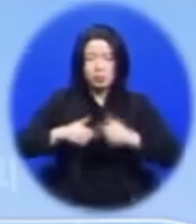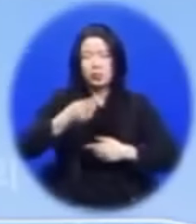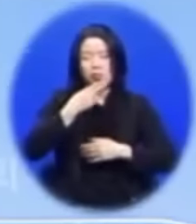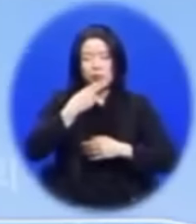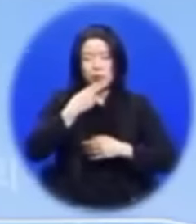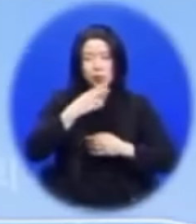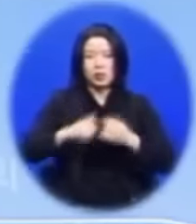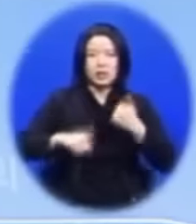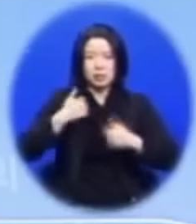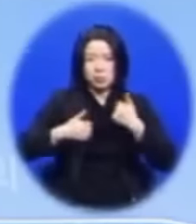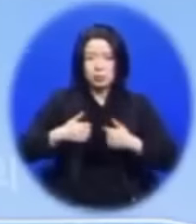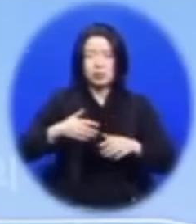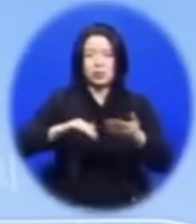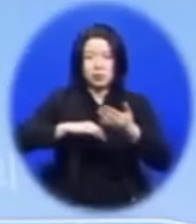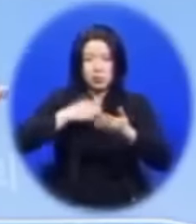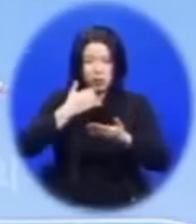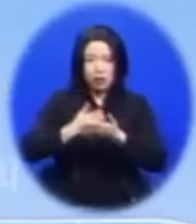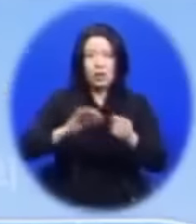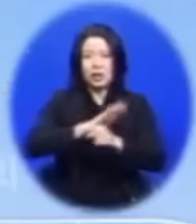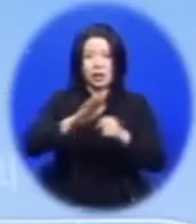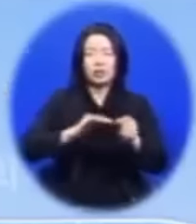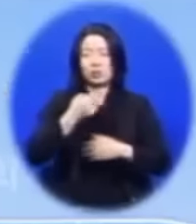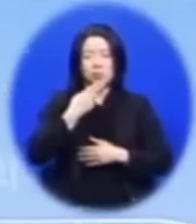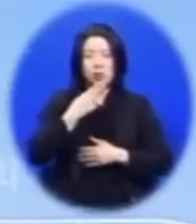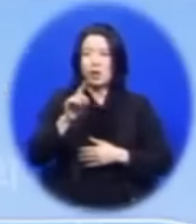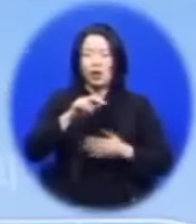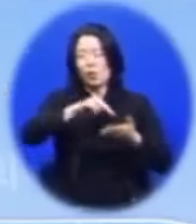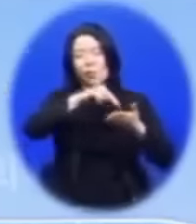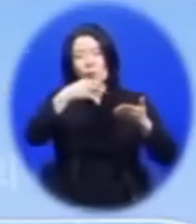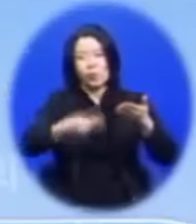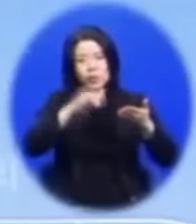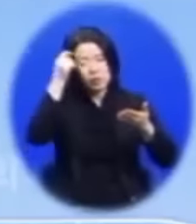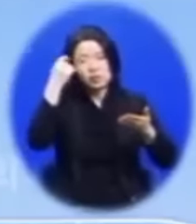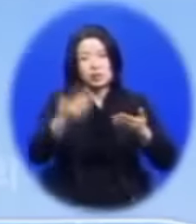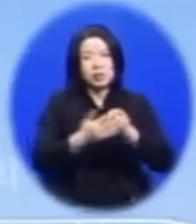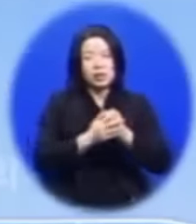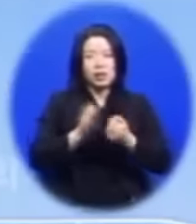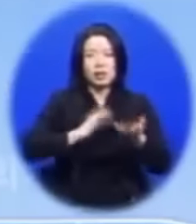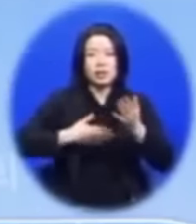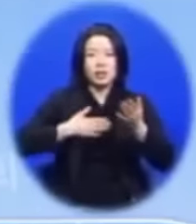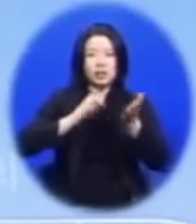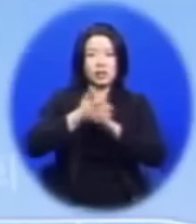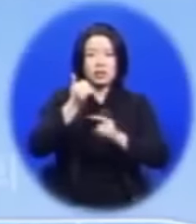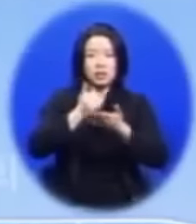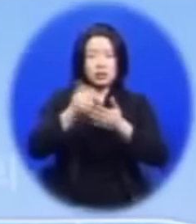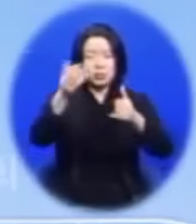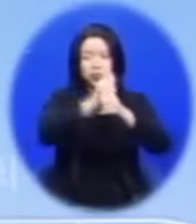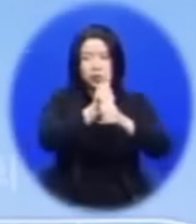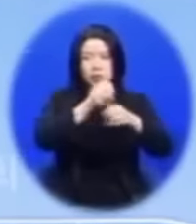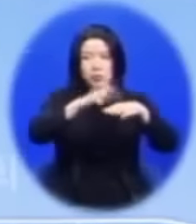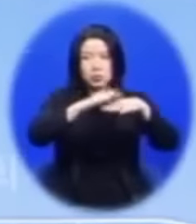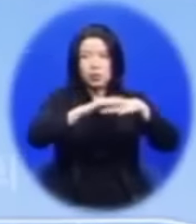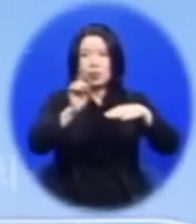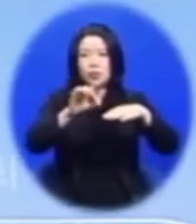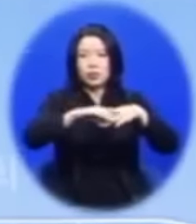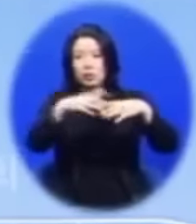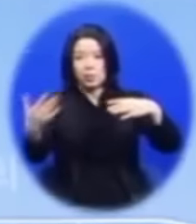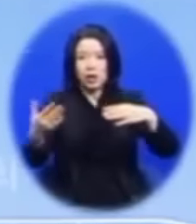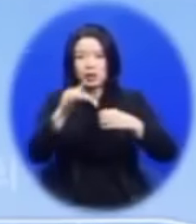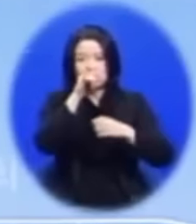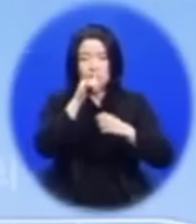감격도 없어요 내가 어디서 떨어졌지 내가 예수님을 붙잡는 손을 어디서가 놓아